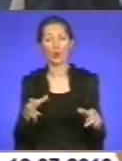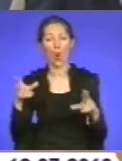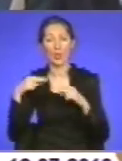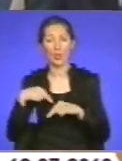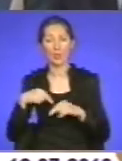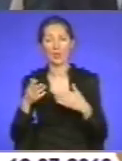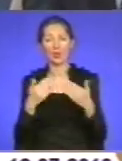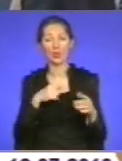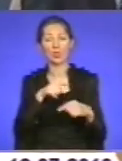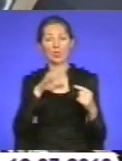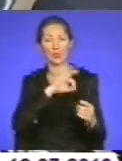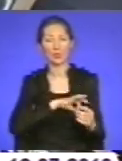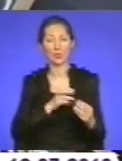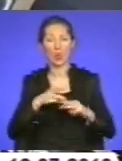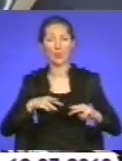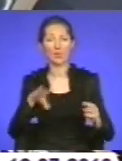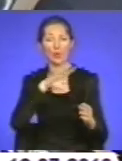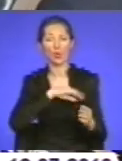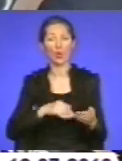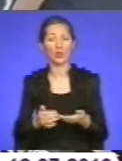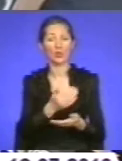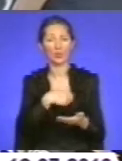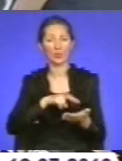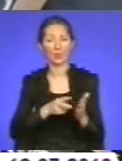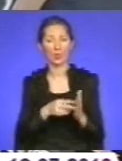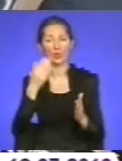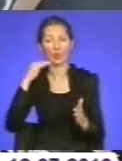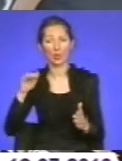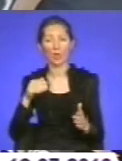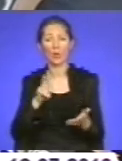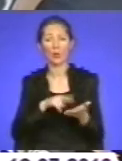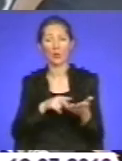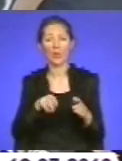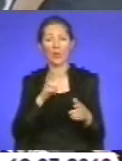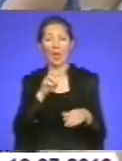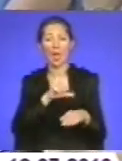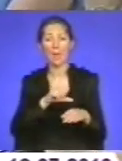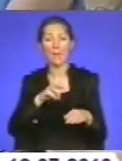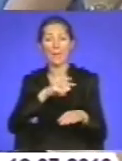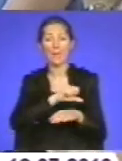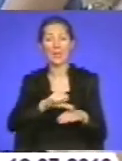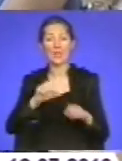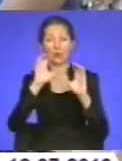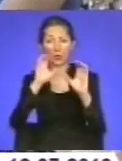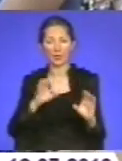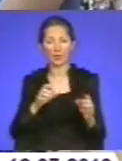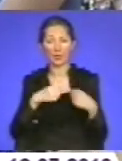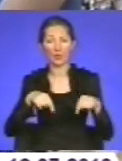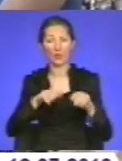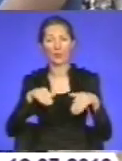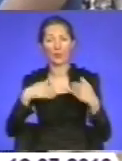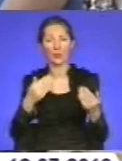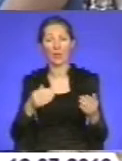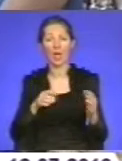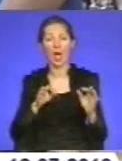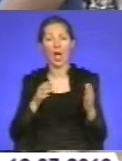із бізнесом Міндоходів і зборів планує вдосконалити податкове та митне законодавство. Відомство представило стратегію діяльності на найближчі